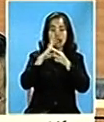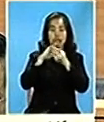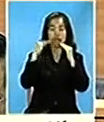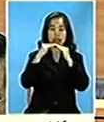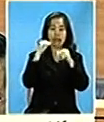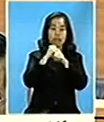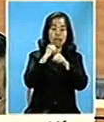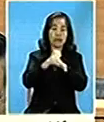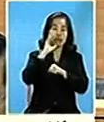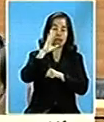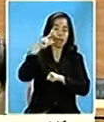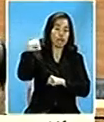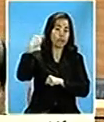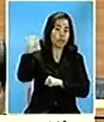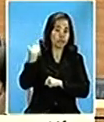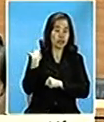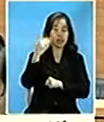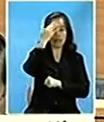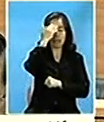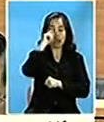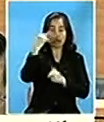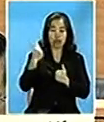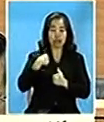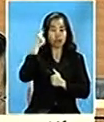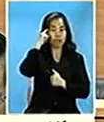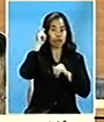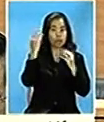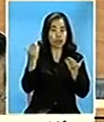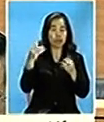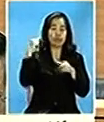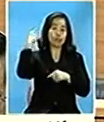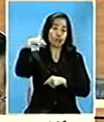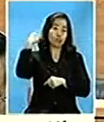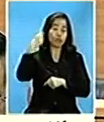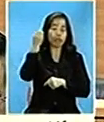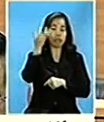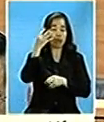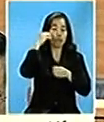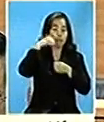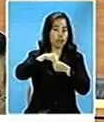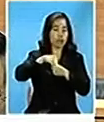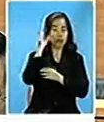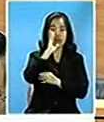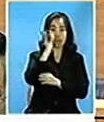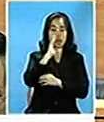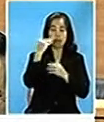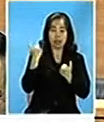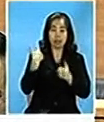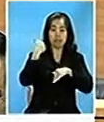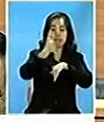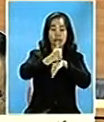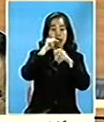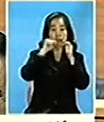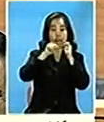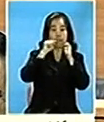นะคะจะเห็นว่าขณะนี้เราจะไม่มีผู้ว่าหญิงอีกนะเพราะว่าขณะนี้มีแค่ในอำเภอก็แทบจะหา